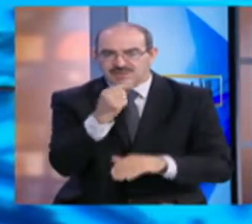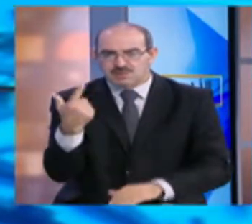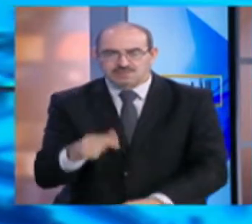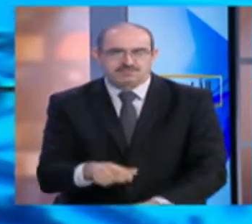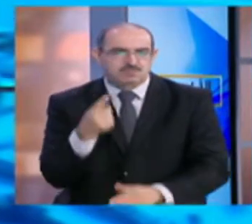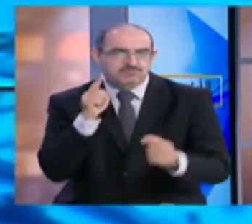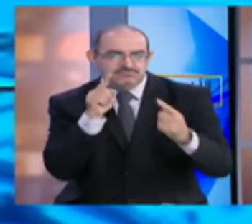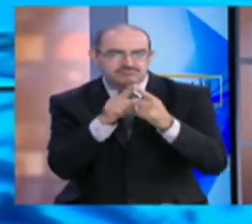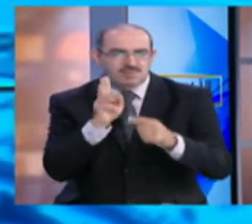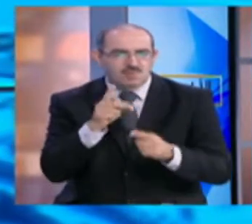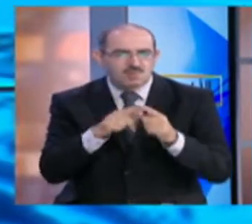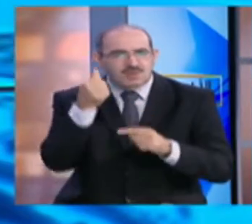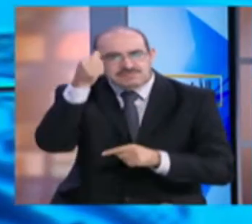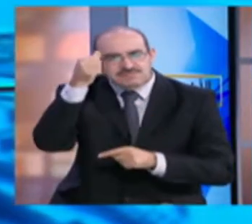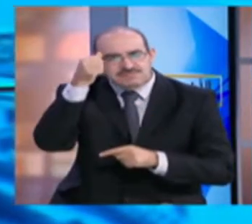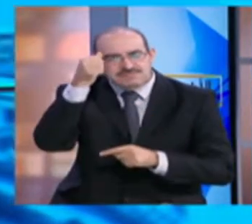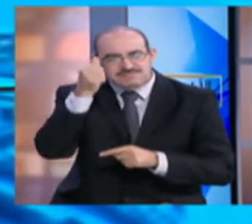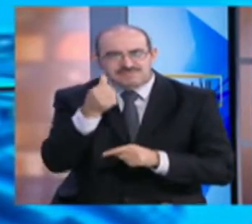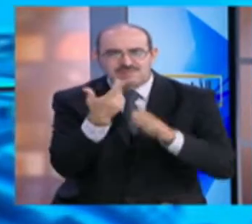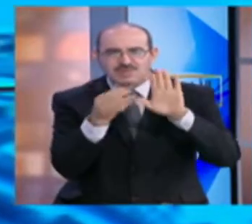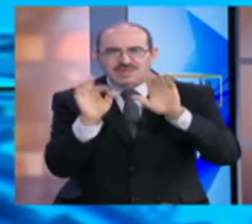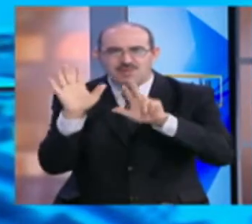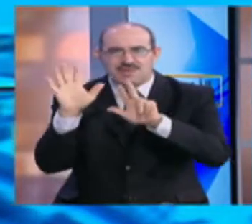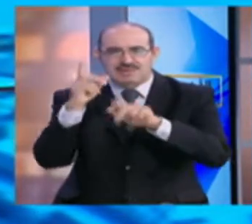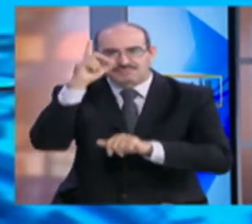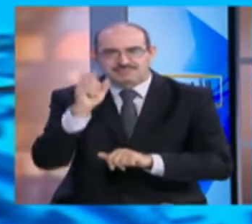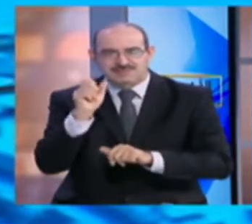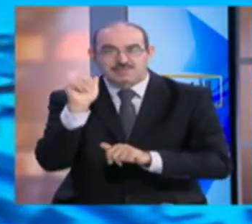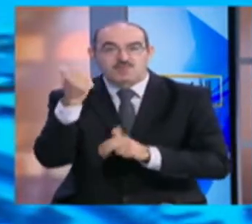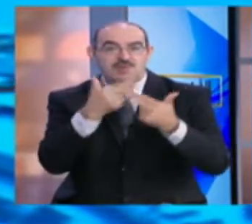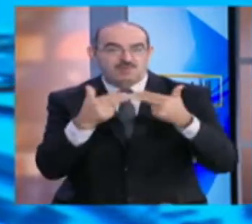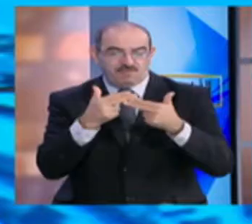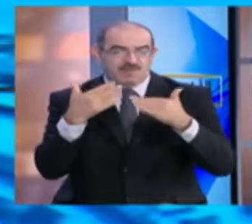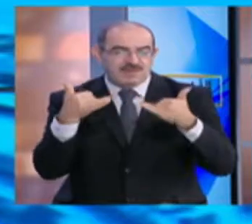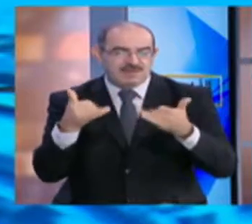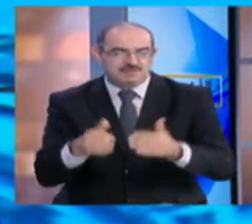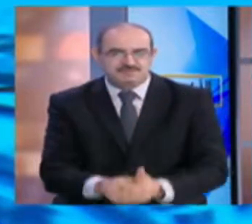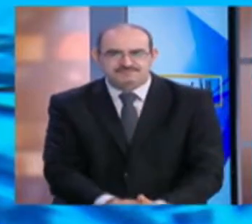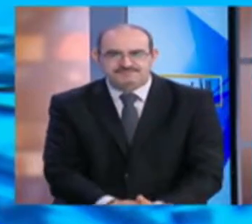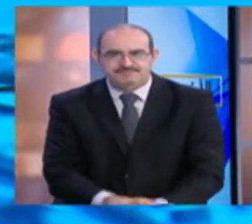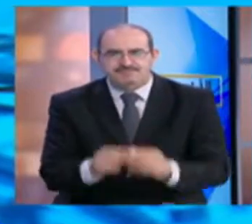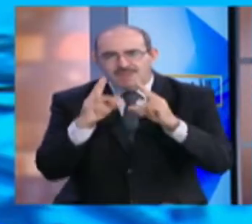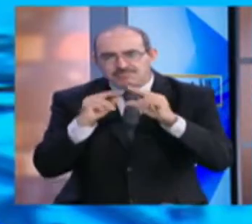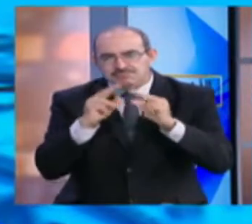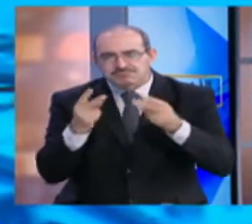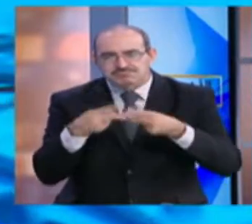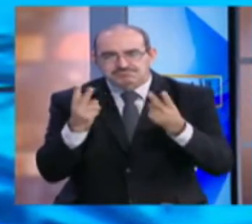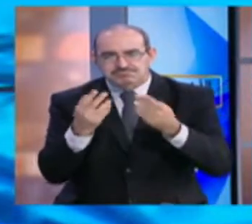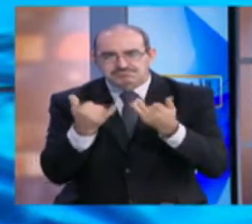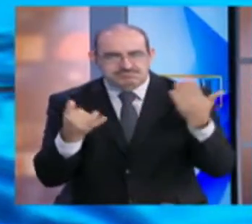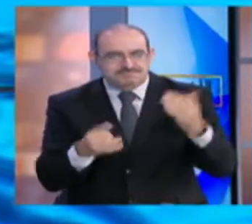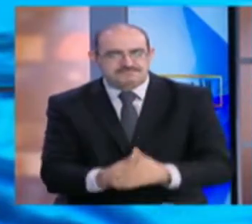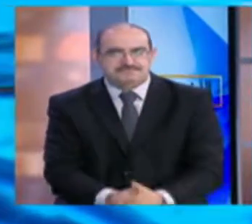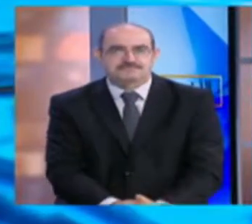2022 تزامنا والذكرى 68 لاندلاع ثورة التحرير المجيدة. تفاصيل أكثر مع وليد